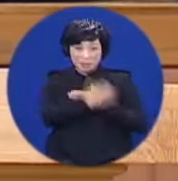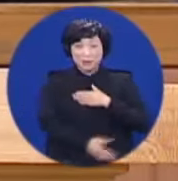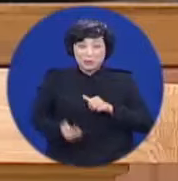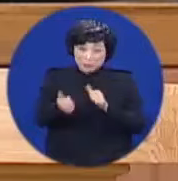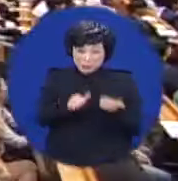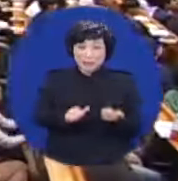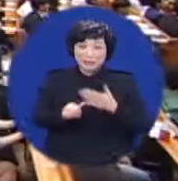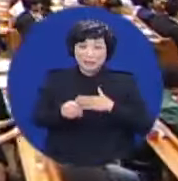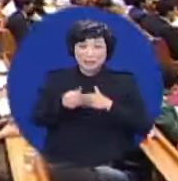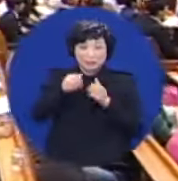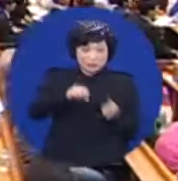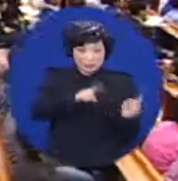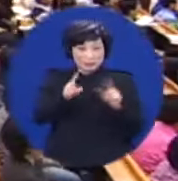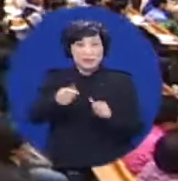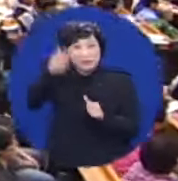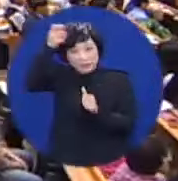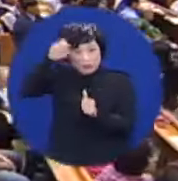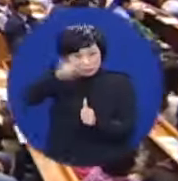살려 주시옵소서.